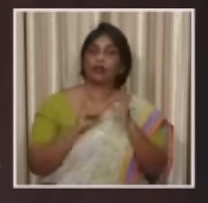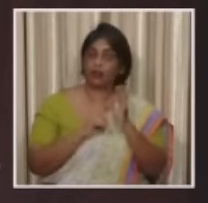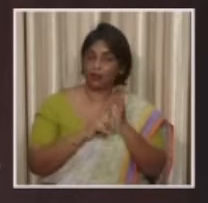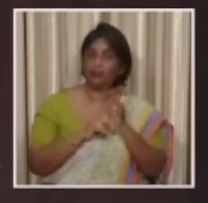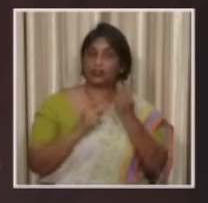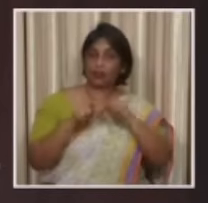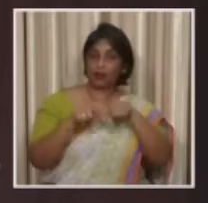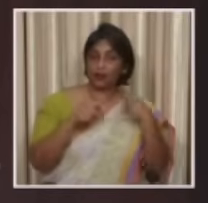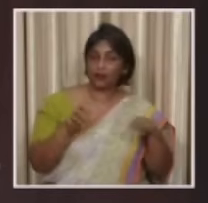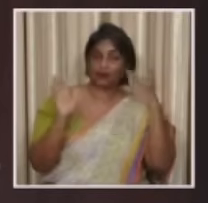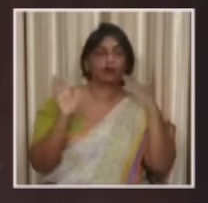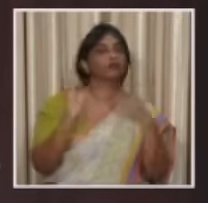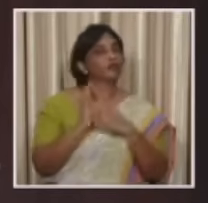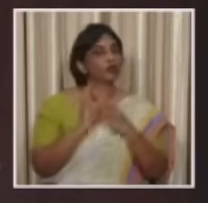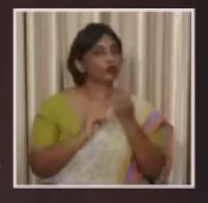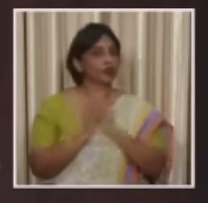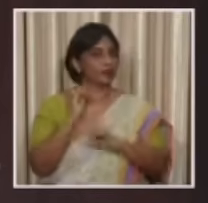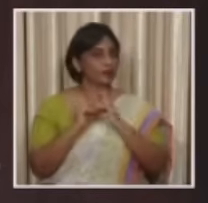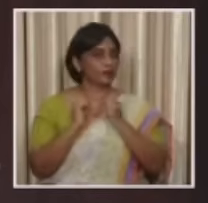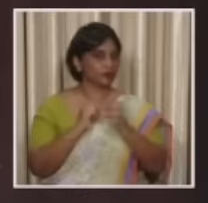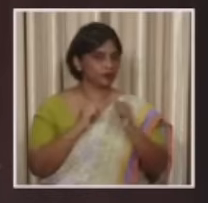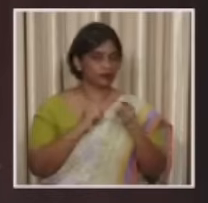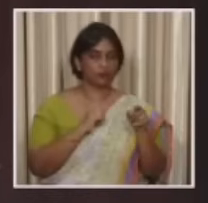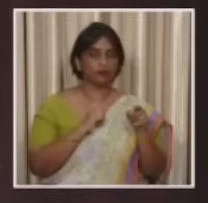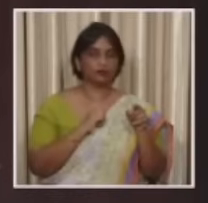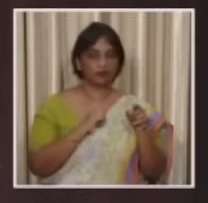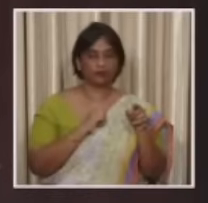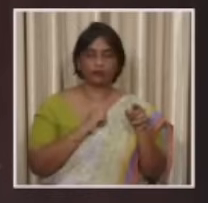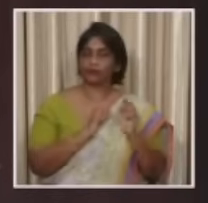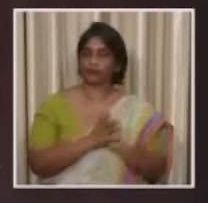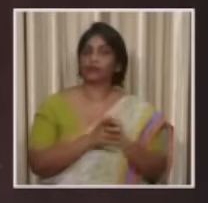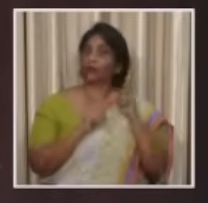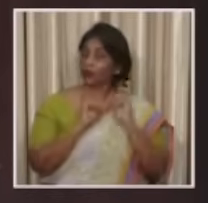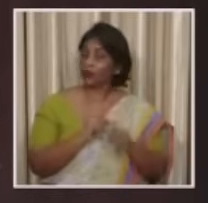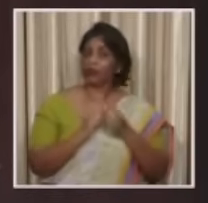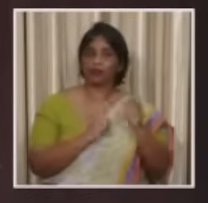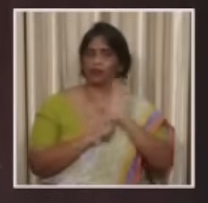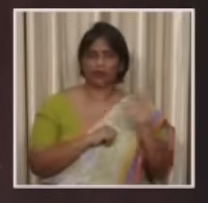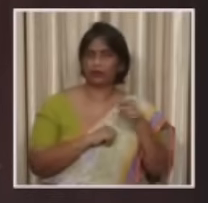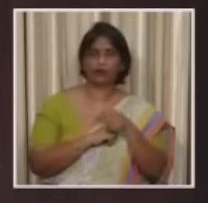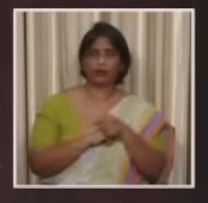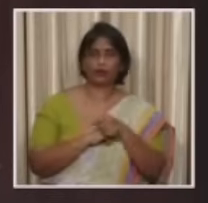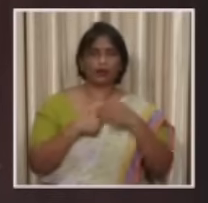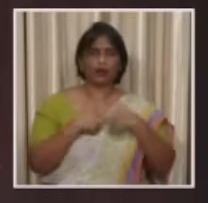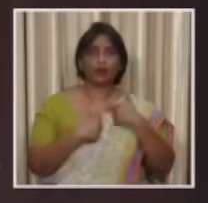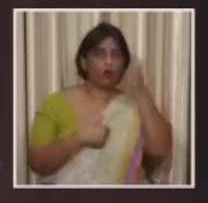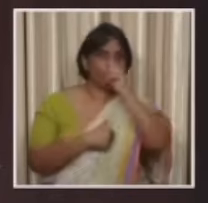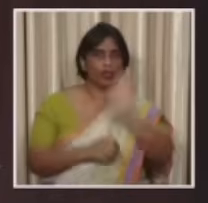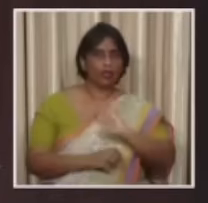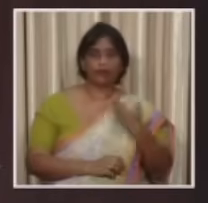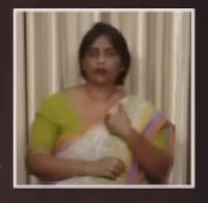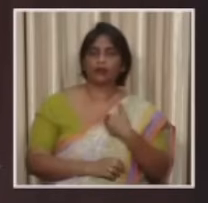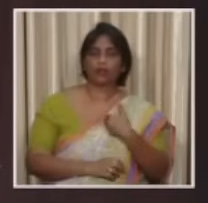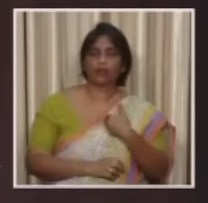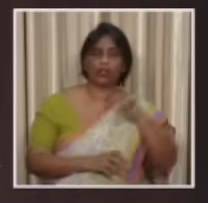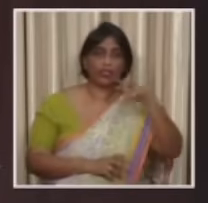කරන්න අවශ්‍ය කරන වැඩේ තමයි මුදල් අමාත්‍යංශයෙන් කරන්නේ. මේ මේවා කරන්න එපා. මොකද හේතුව අපි හොරු නෙමෙයි.